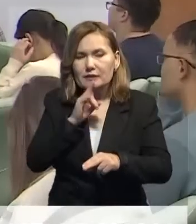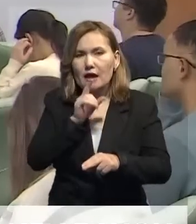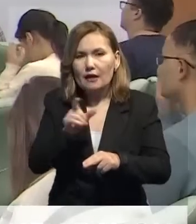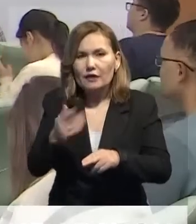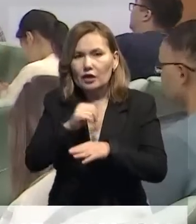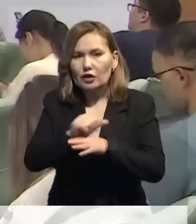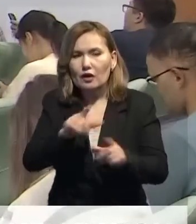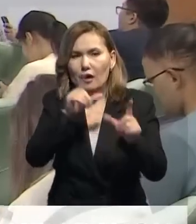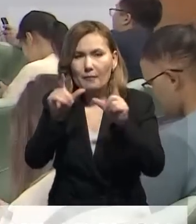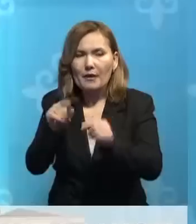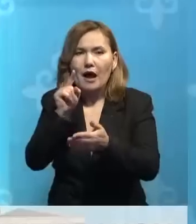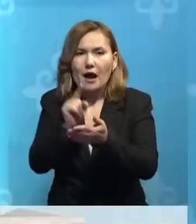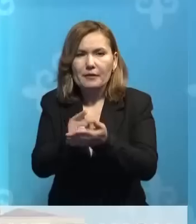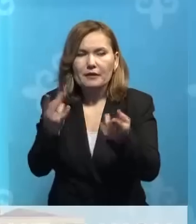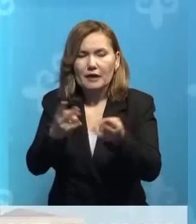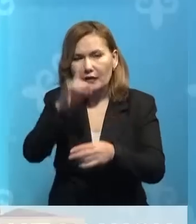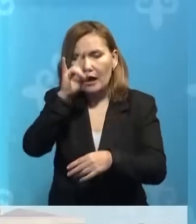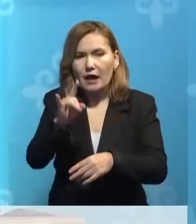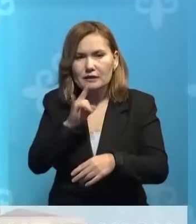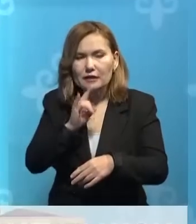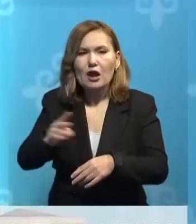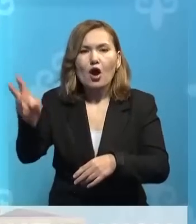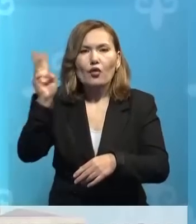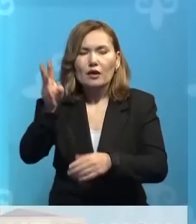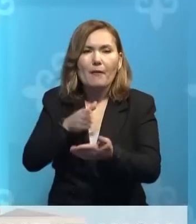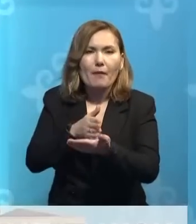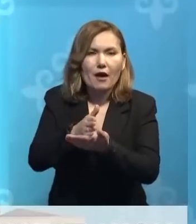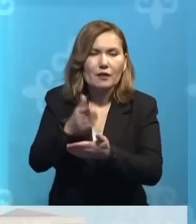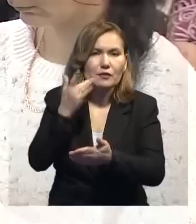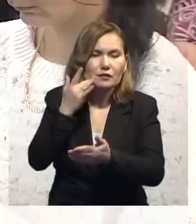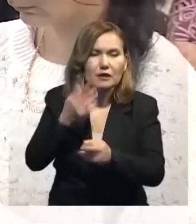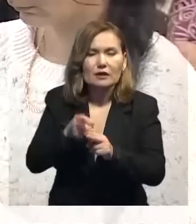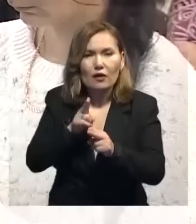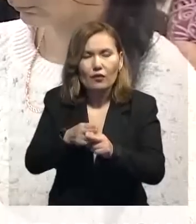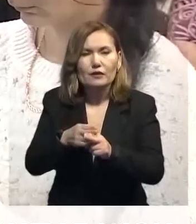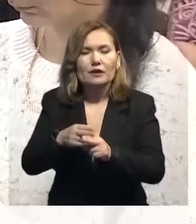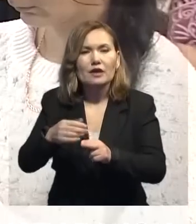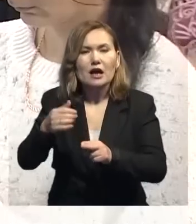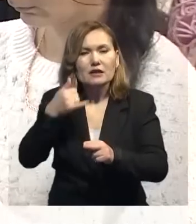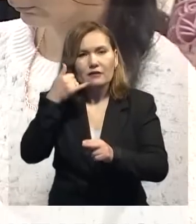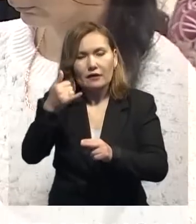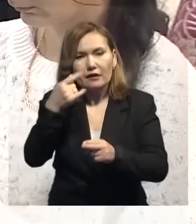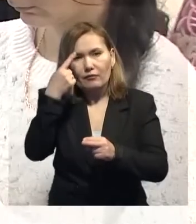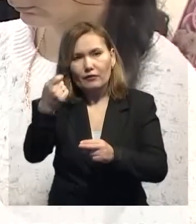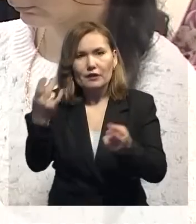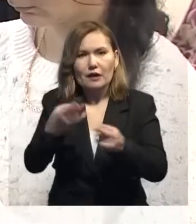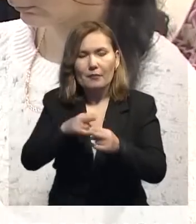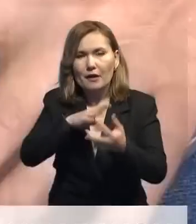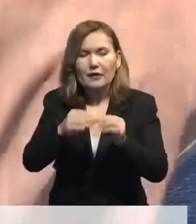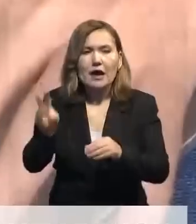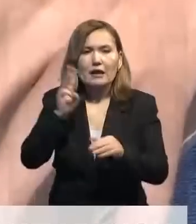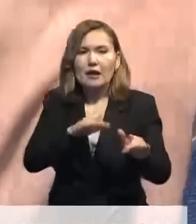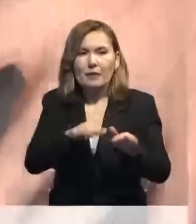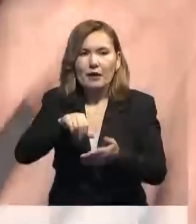шыққанда міндетті түрде Қазақстанның сол елдегі консулдықтары мен елшіліктеріне хабар беруі тиіс. Сол кезде ғана дипломатиялық